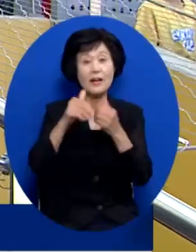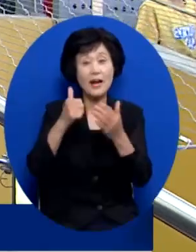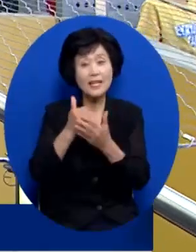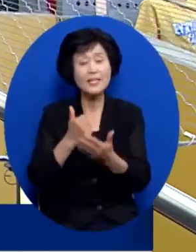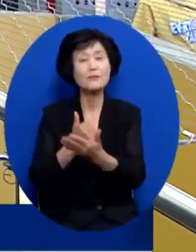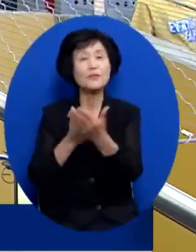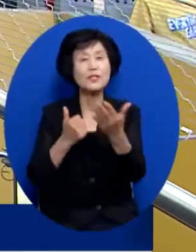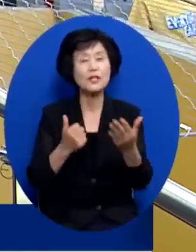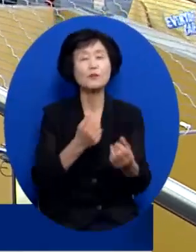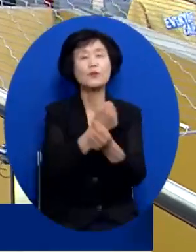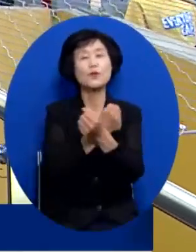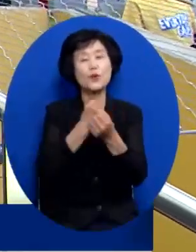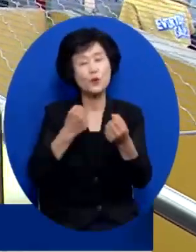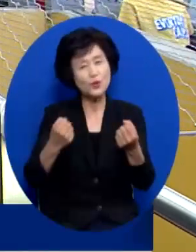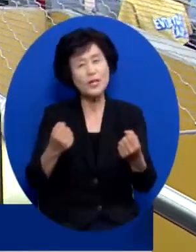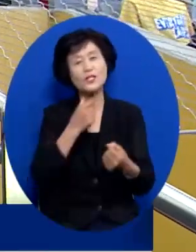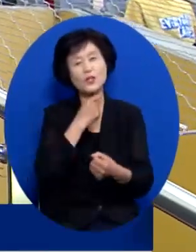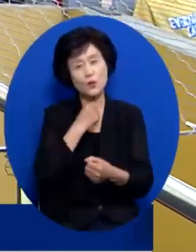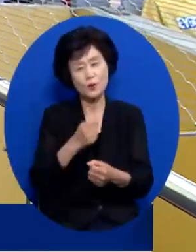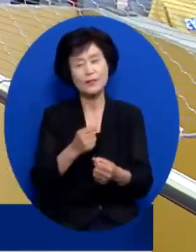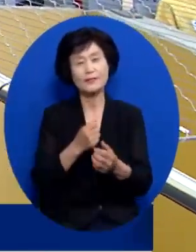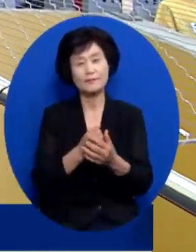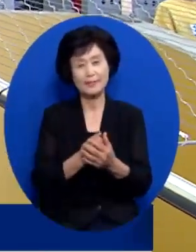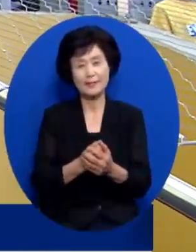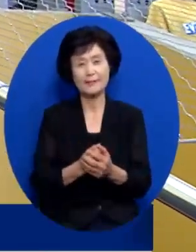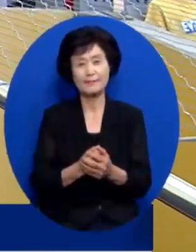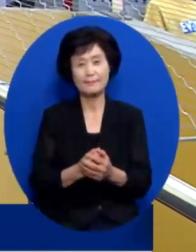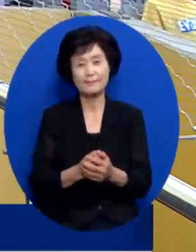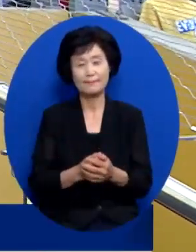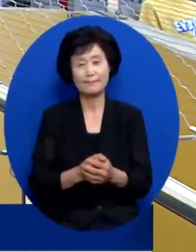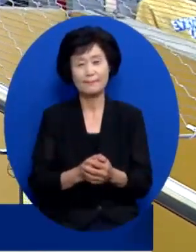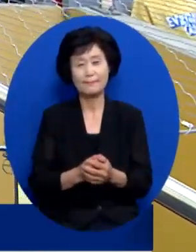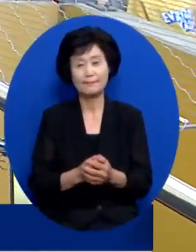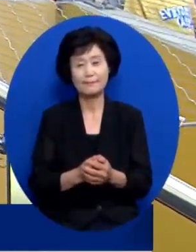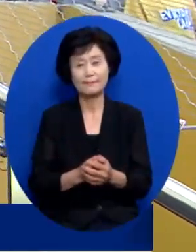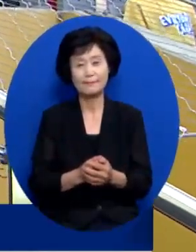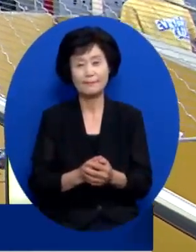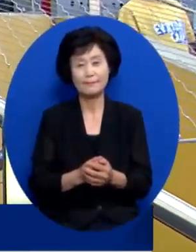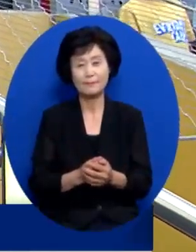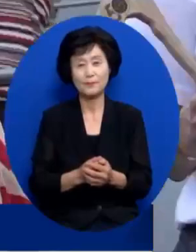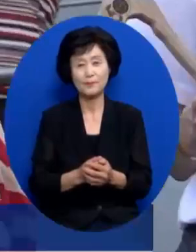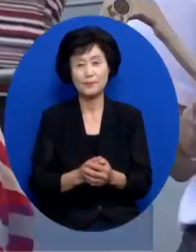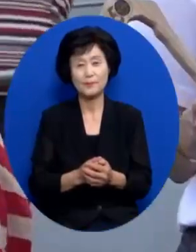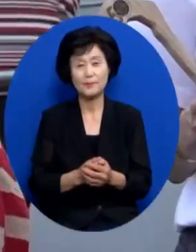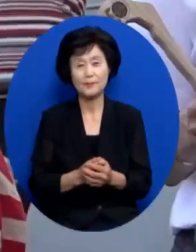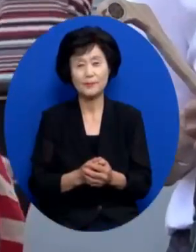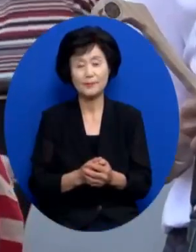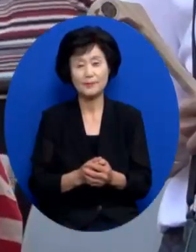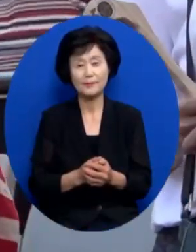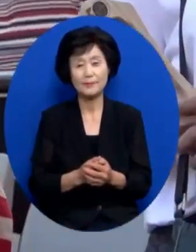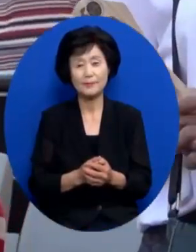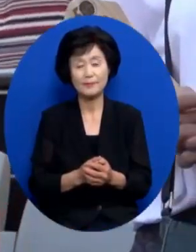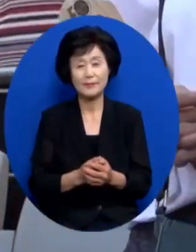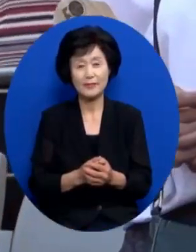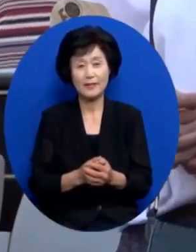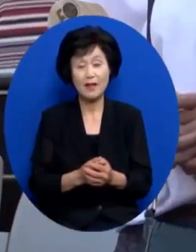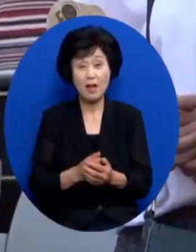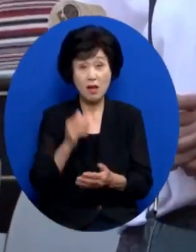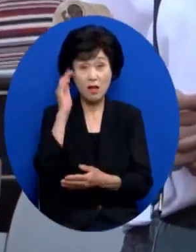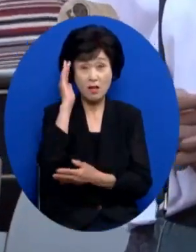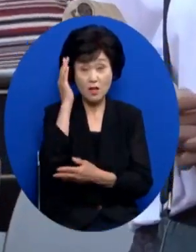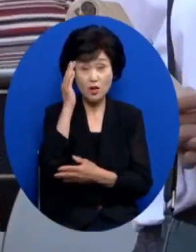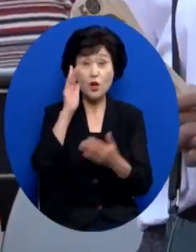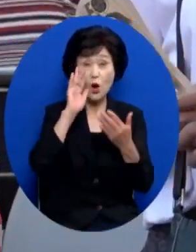사랑하십니다. He wants to forgive you. 하나님은 여러분을 용서하시기를 원하십니다. 네, 설교